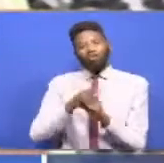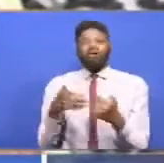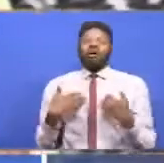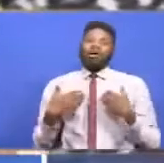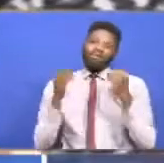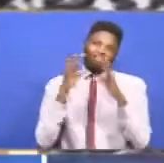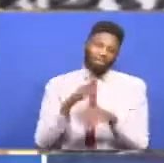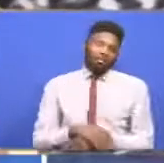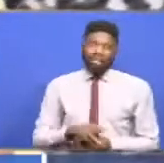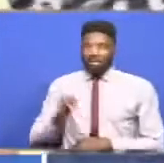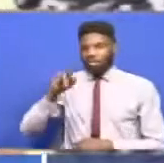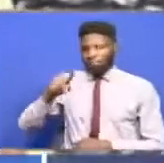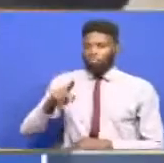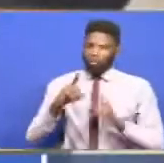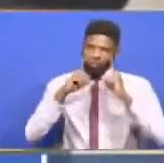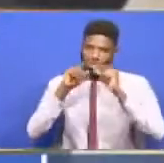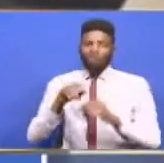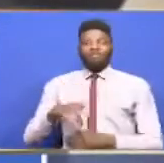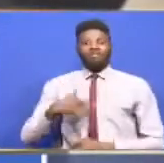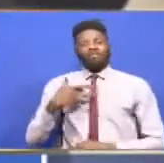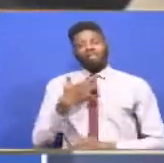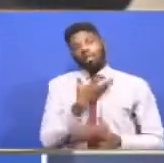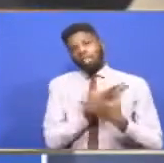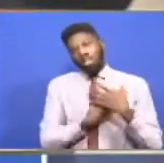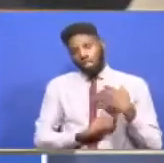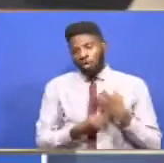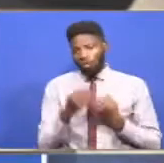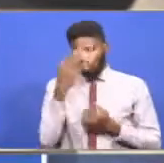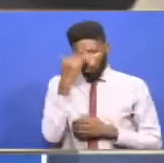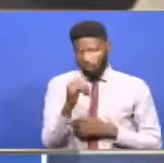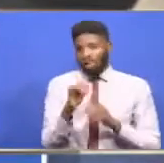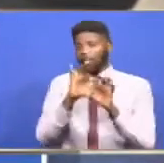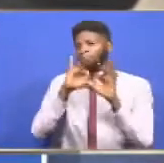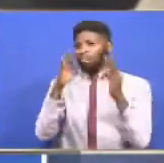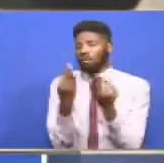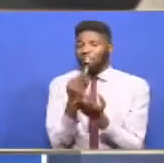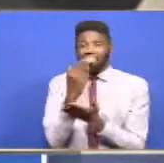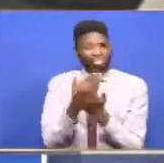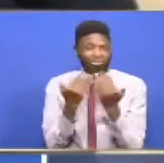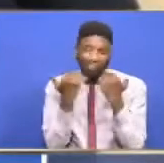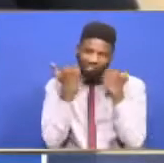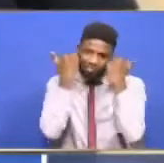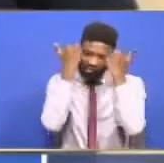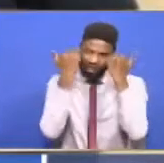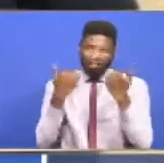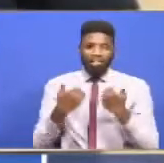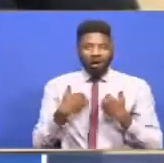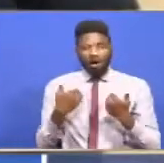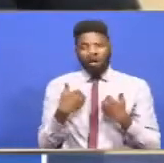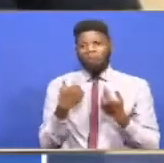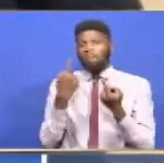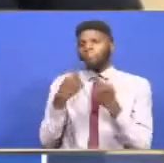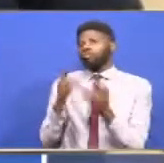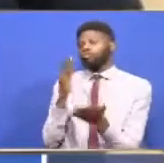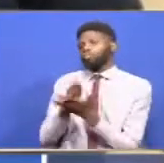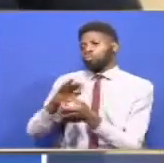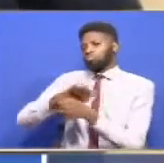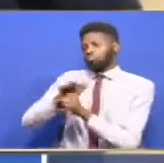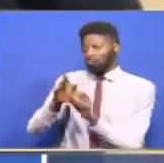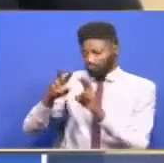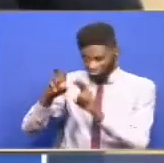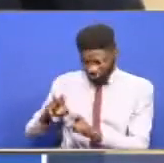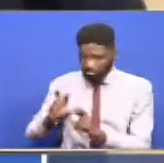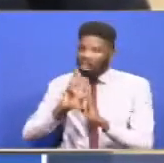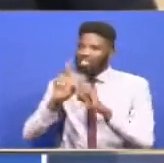inavunja moyo kuwa baadhi ya familia zinalazimika kupitia hali ngumu kimawazo kutokana na matokeo yasiyo sahihi ya